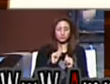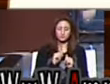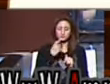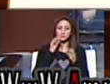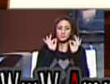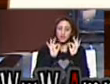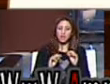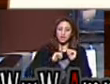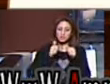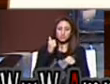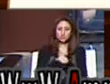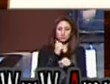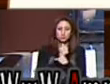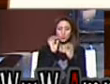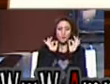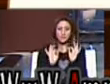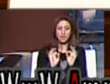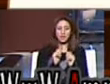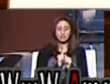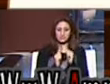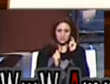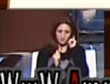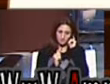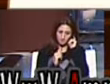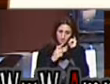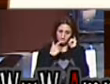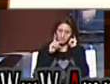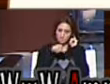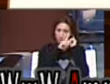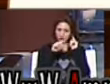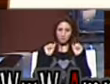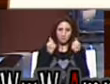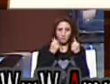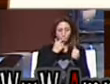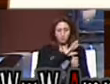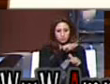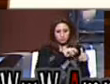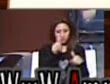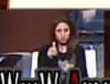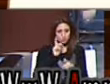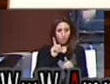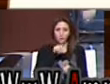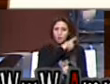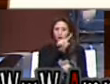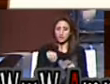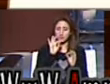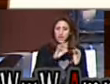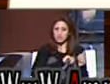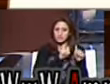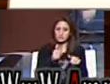العمل، هو حدث توقف جزئي عن العمل بالنسبه لوكلاء النيابه، يعني كانوا بيتبادلوا ما بينهم وبين